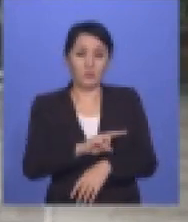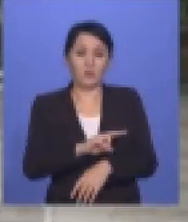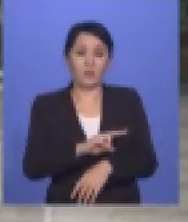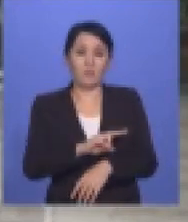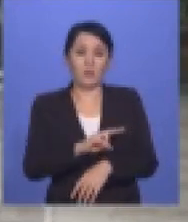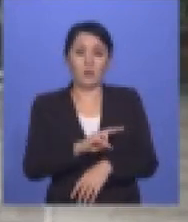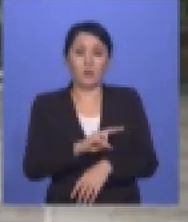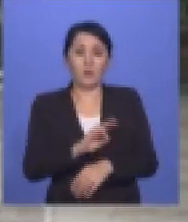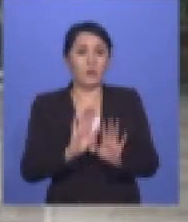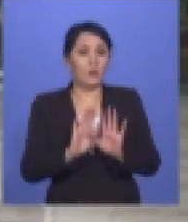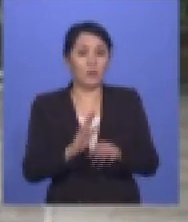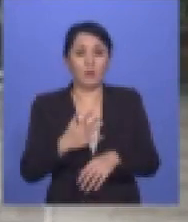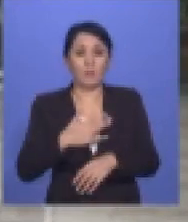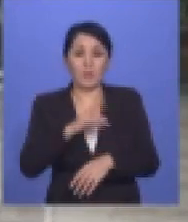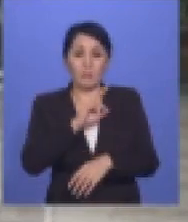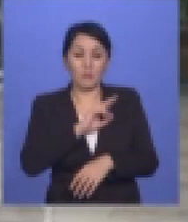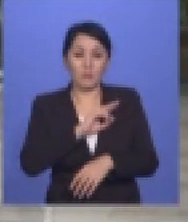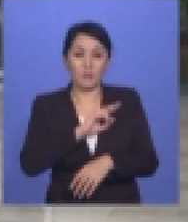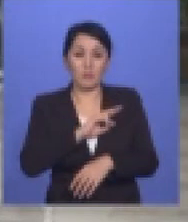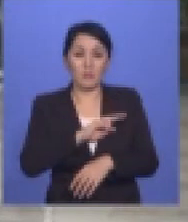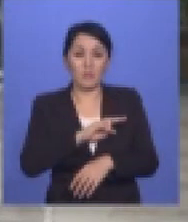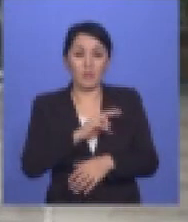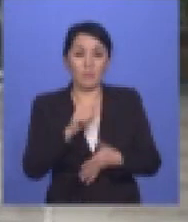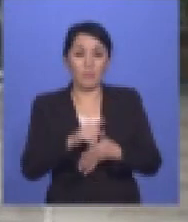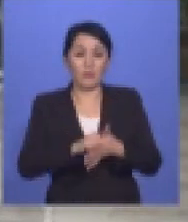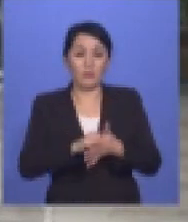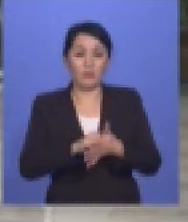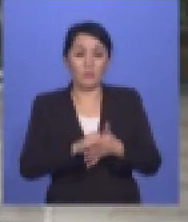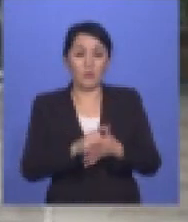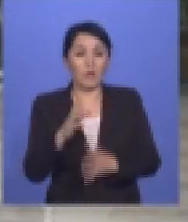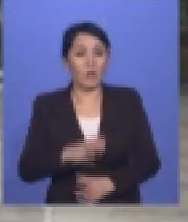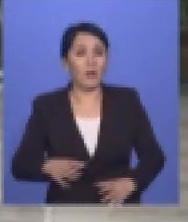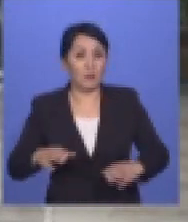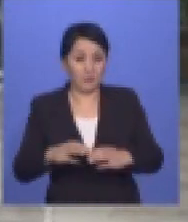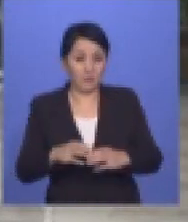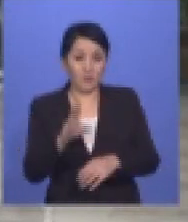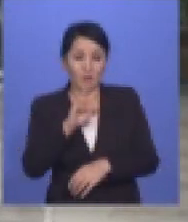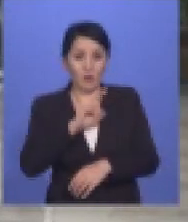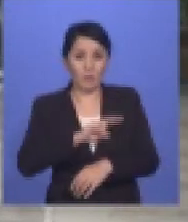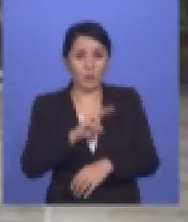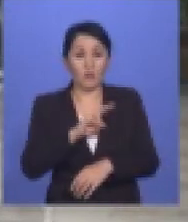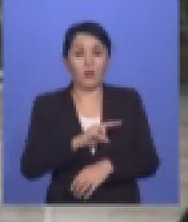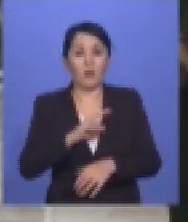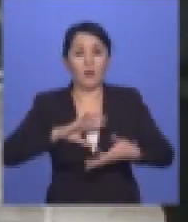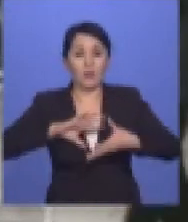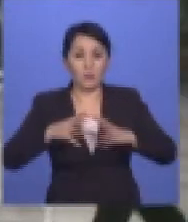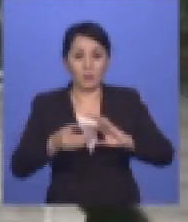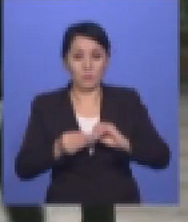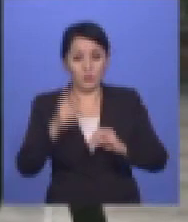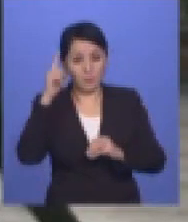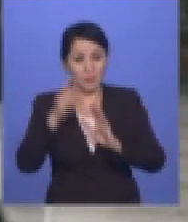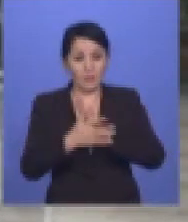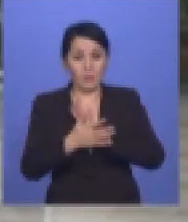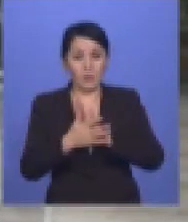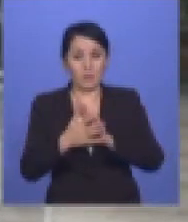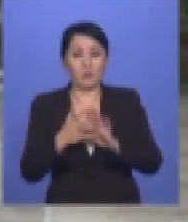қана менің еңбегім деп қабылдамаймын, себебі ол бүкіл менің ұжымым, біздің ұжымымыздың еңбегі деп бағалаймын.